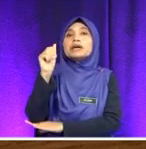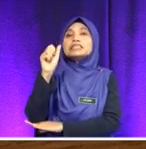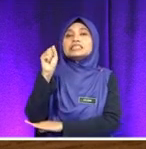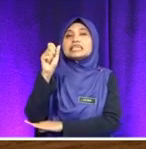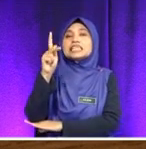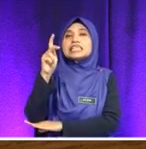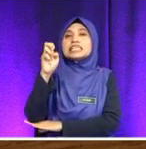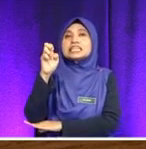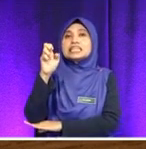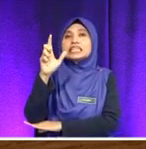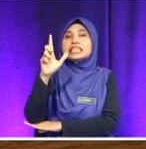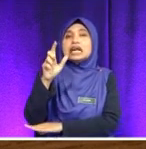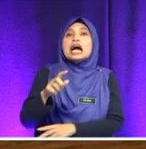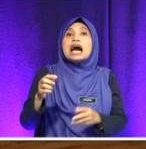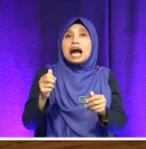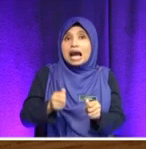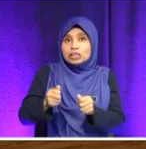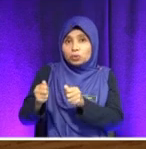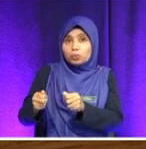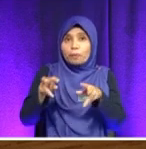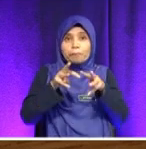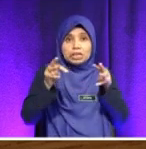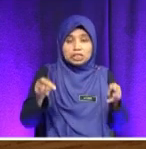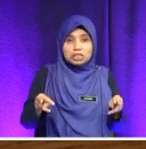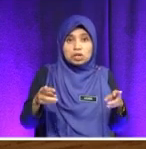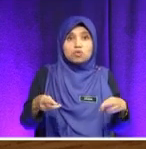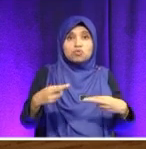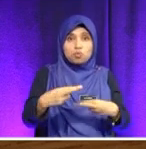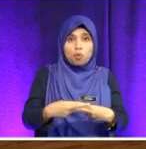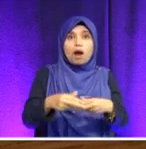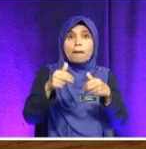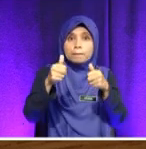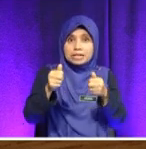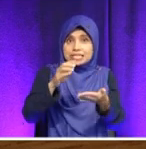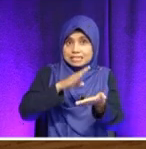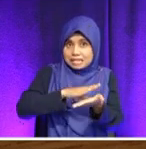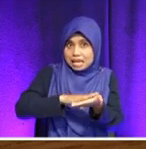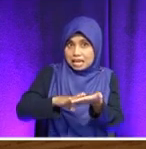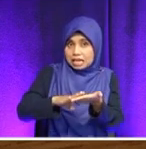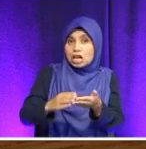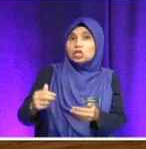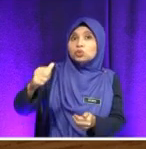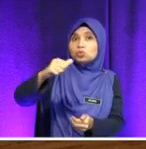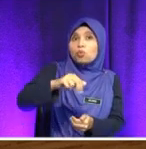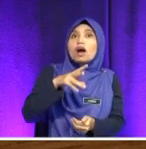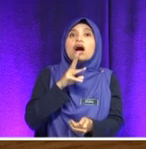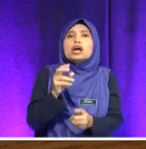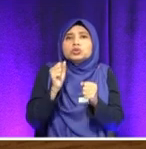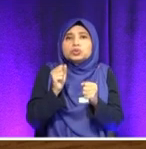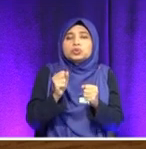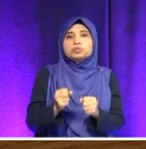Okey, yang pertama mengemas dan mengatur meja, memastikan ruang sajian berada dalam keadaan yang bersih, menuang air sejuk kepada